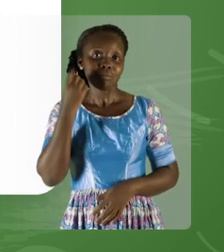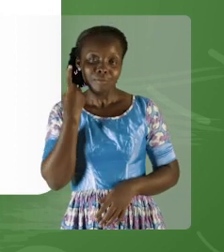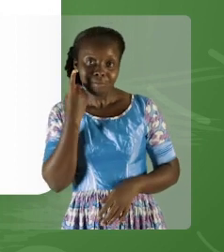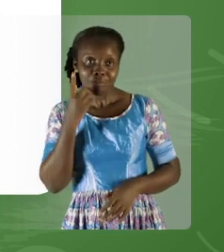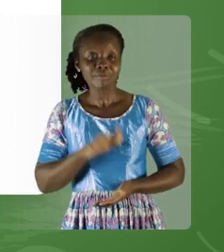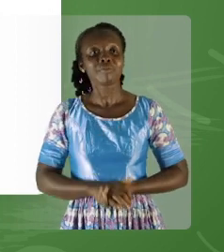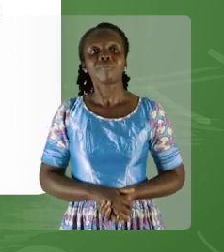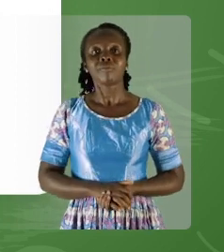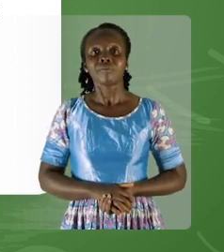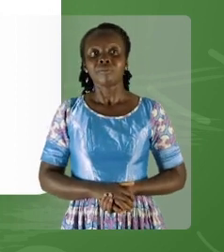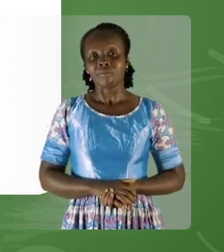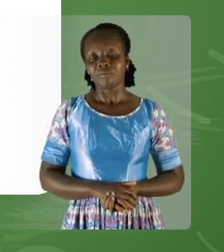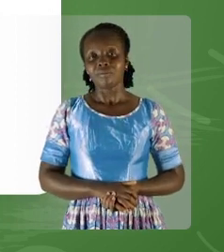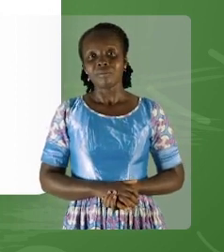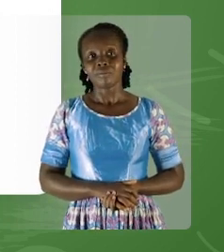d'automédication.